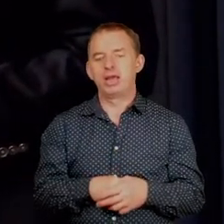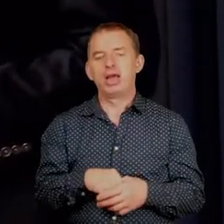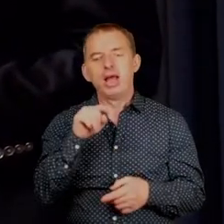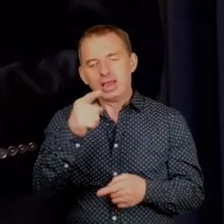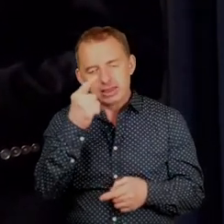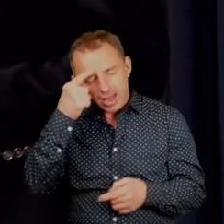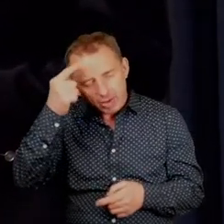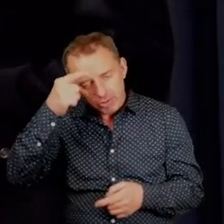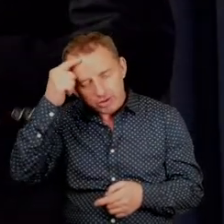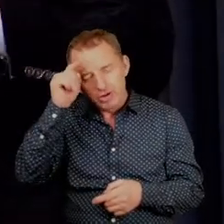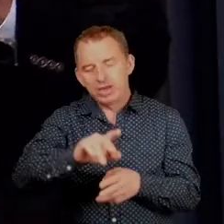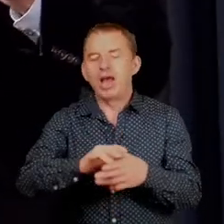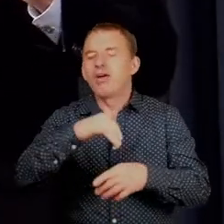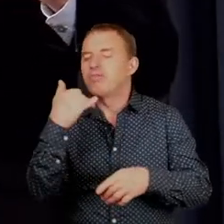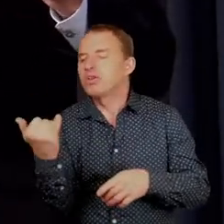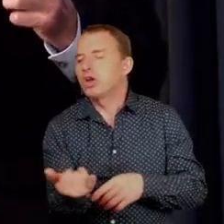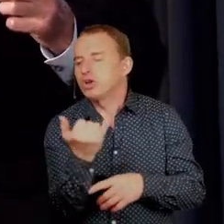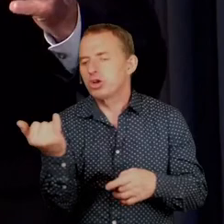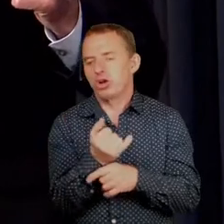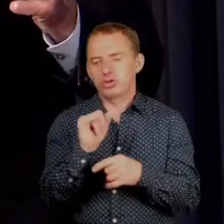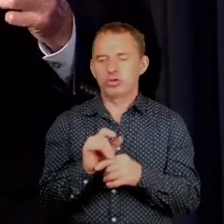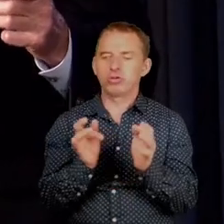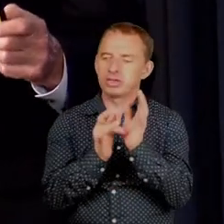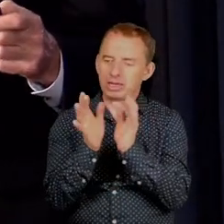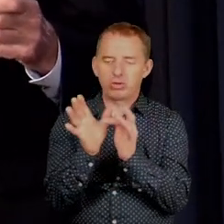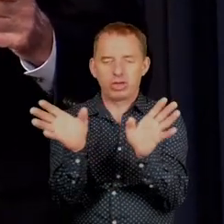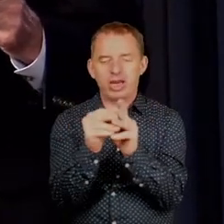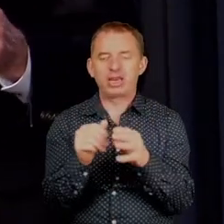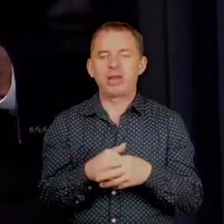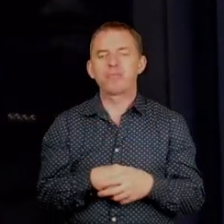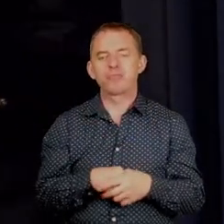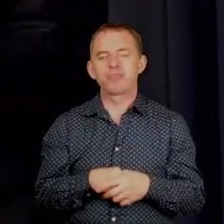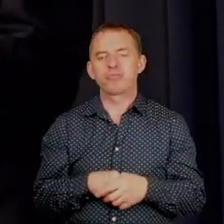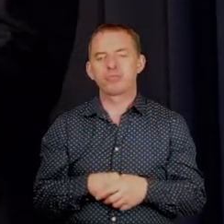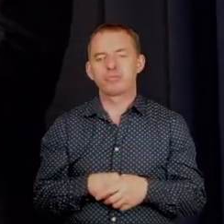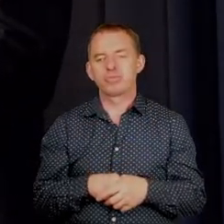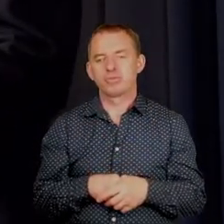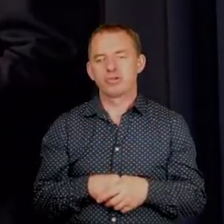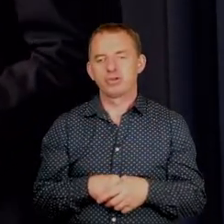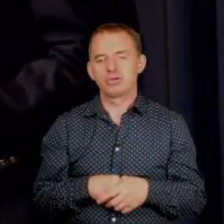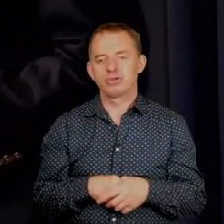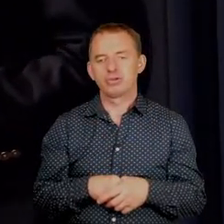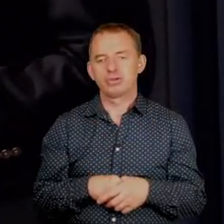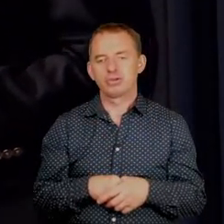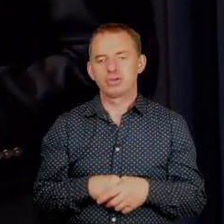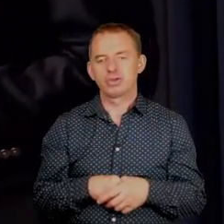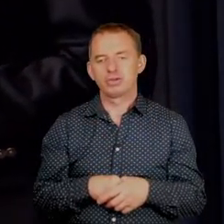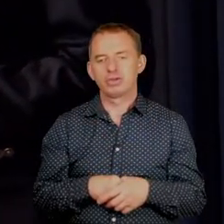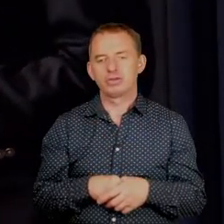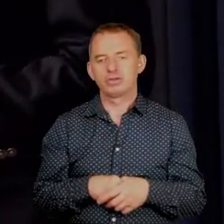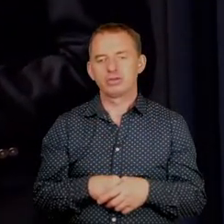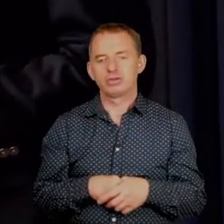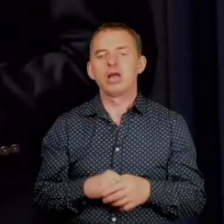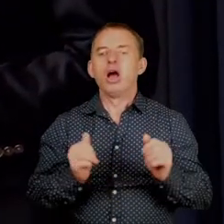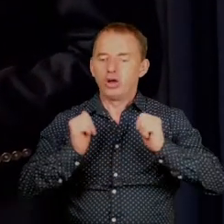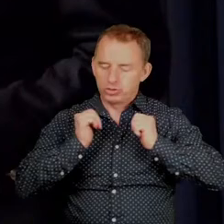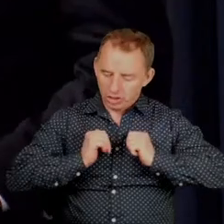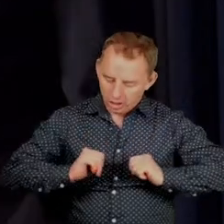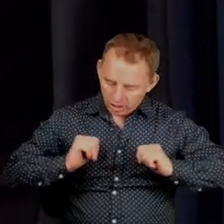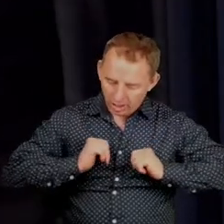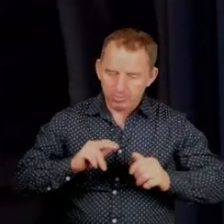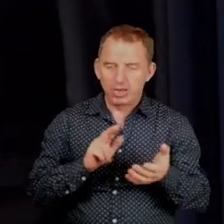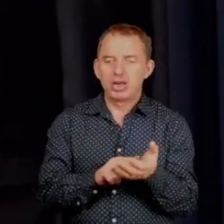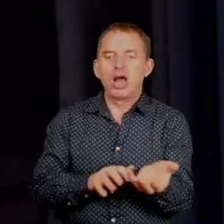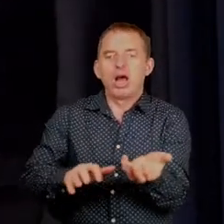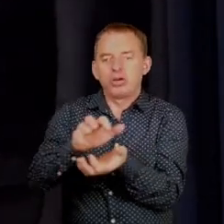tęsknimy za wiecznością. We long for a world where there's no pain or suffering or death. Czekamy na świat, w